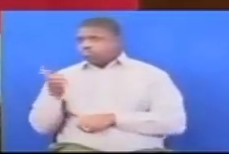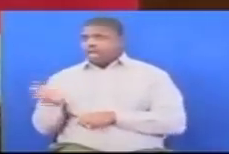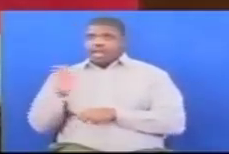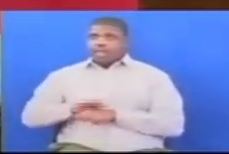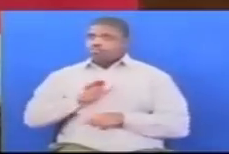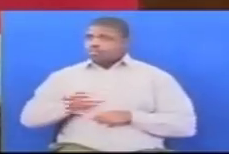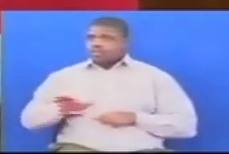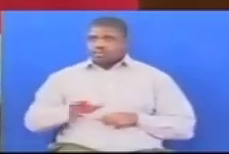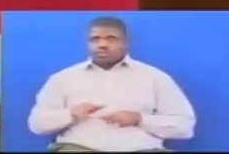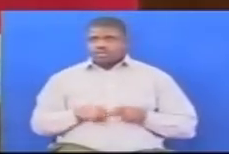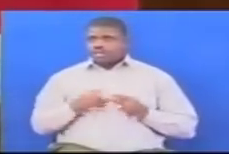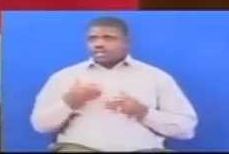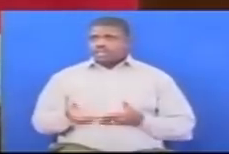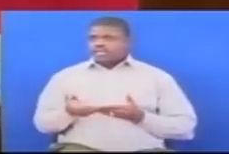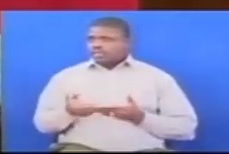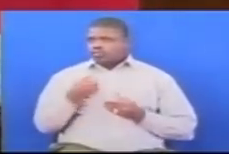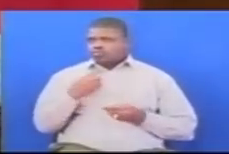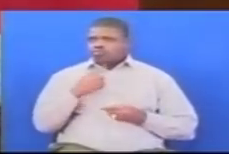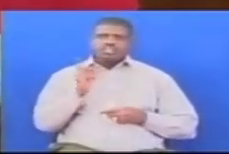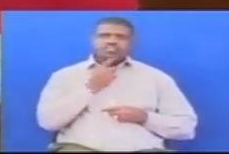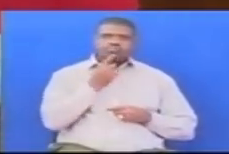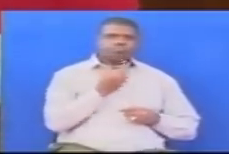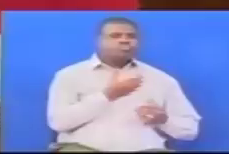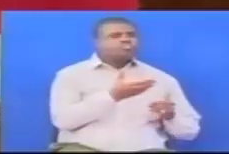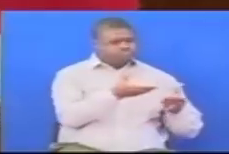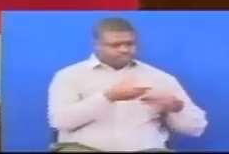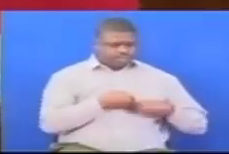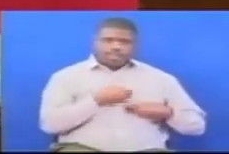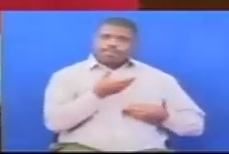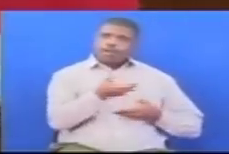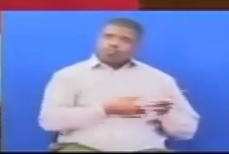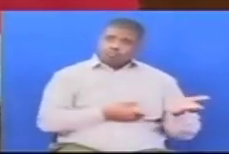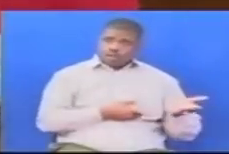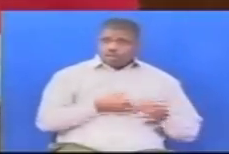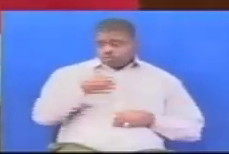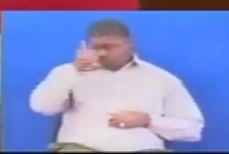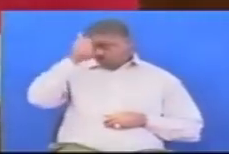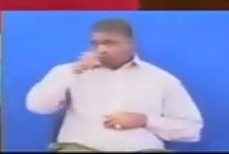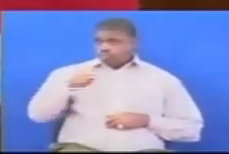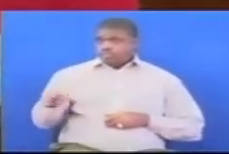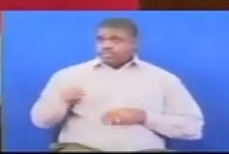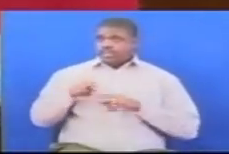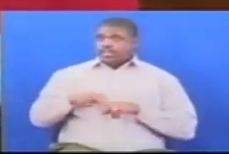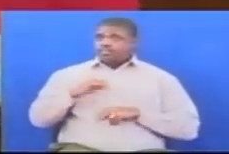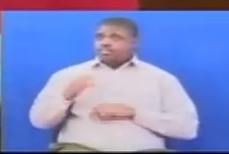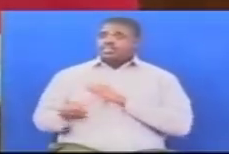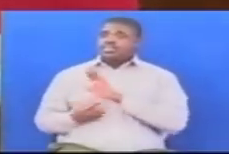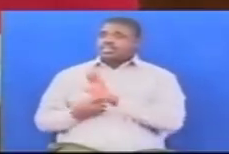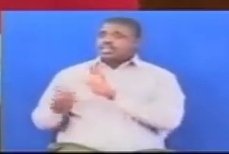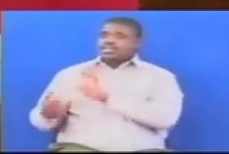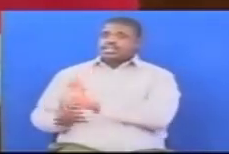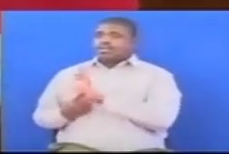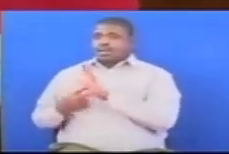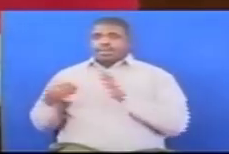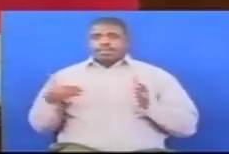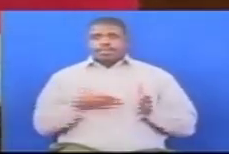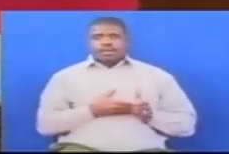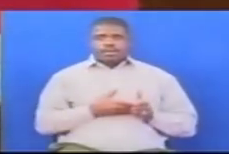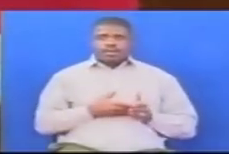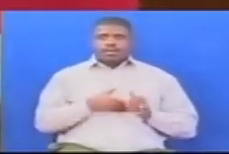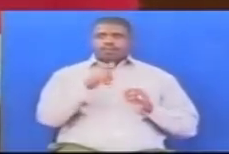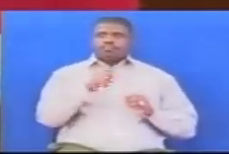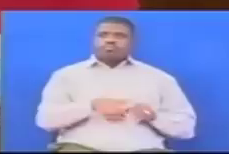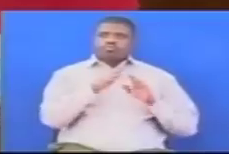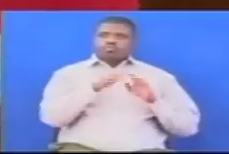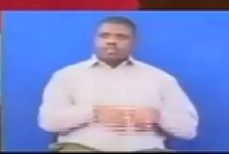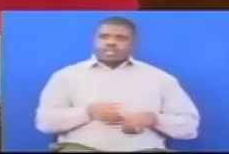hata ku acknowledge kwamba umepata hiyo barua, na hata baada ya kukumbushwa inakaa miezi 6-7 mpaka mbunge